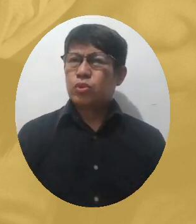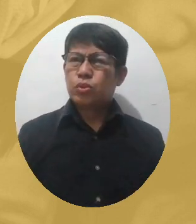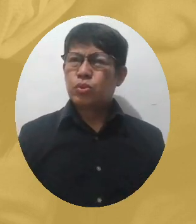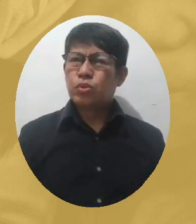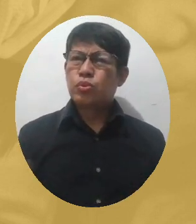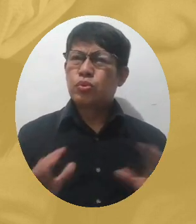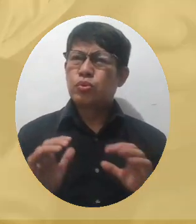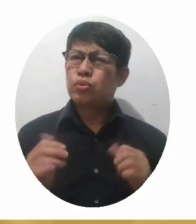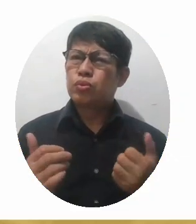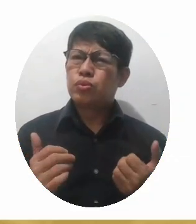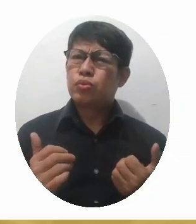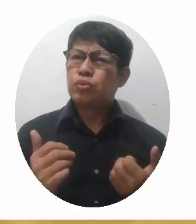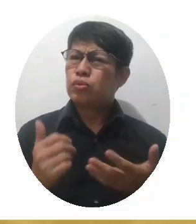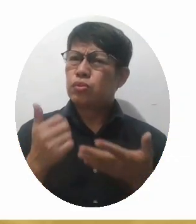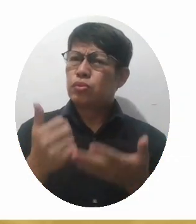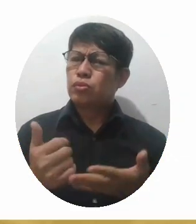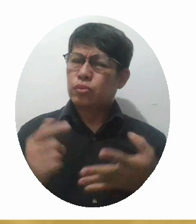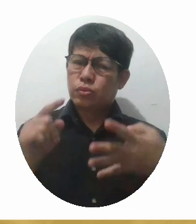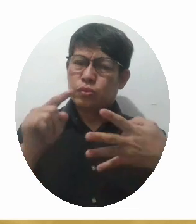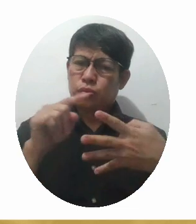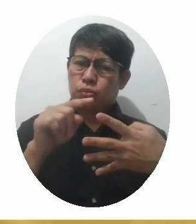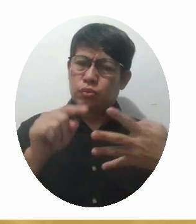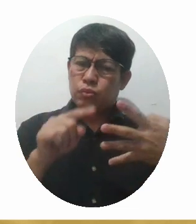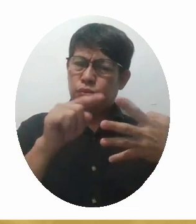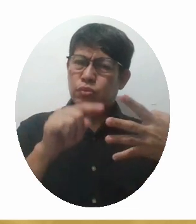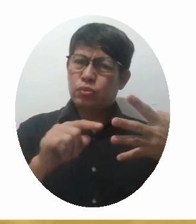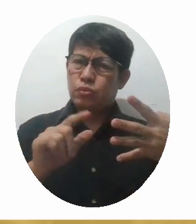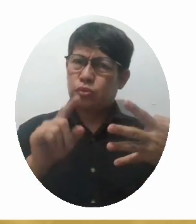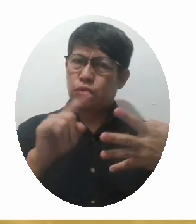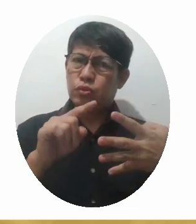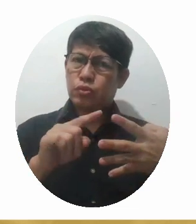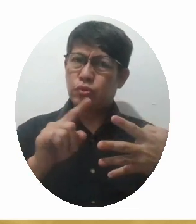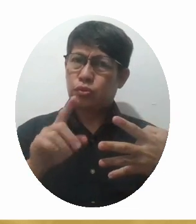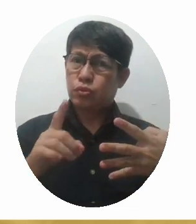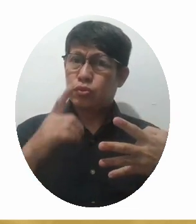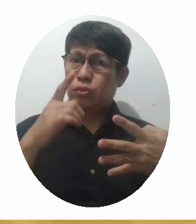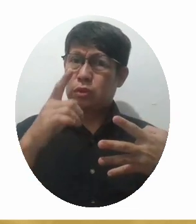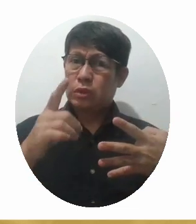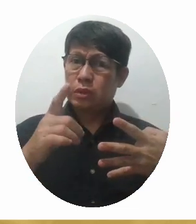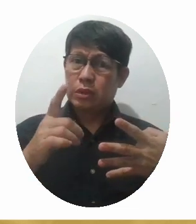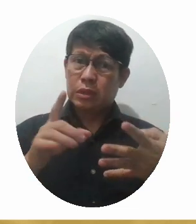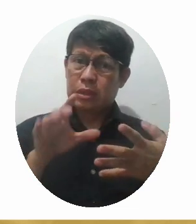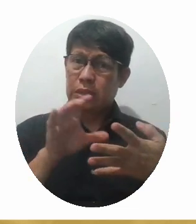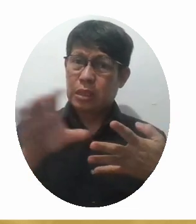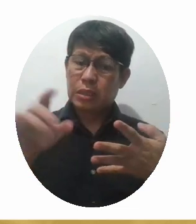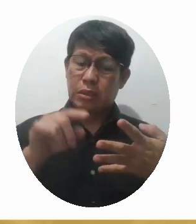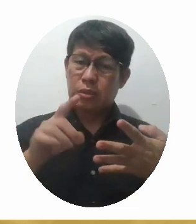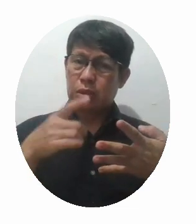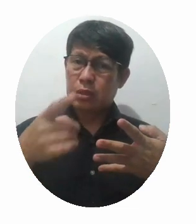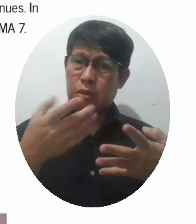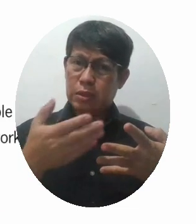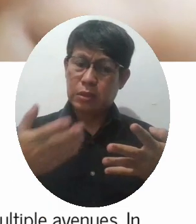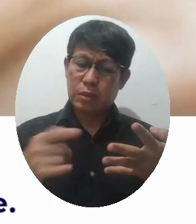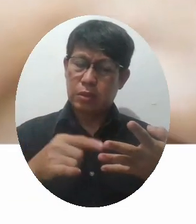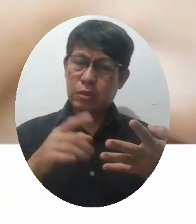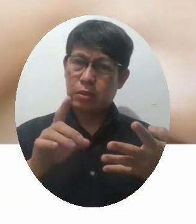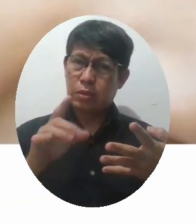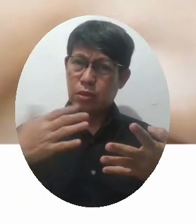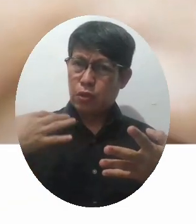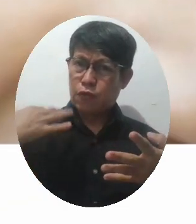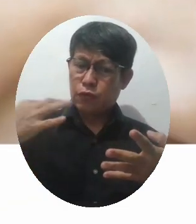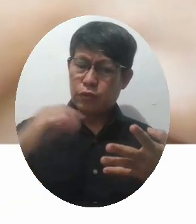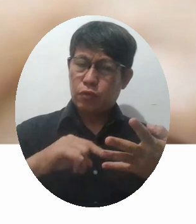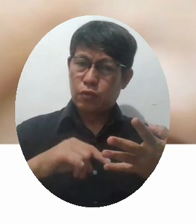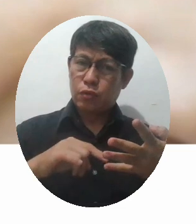www.kapwako.org. Mag-navigate on how you can help at piliin ang angkop na tulong kung ito'y donate cash, donate